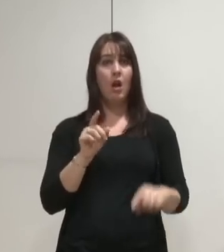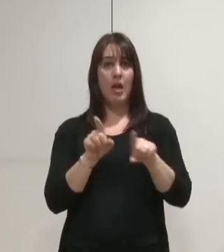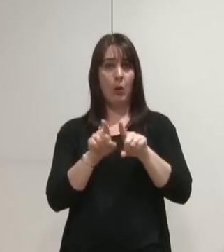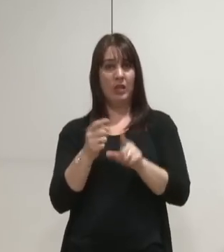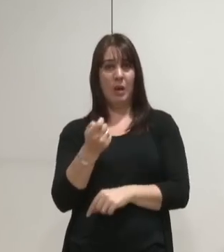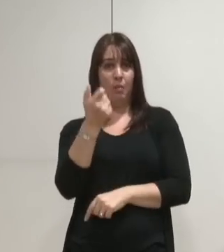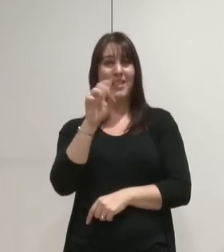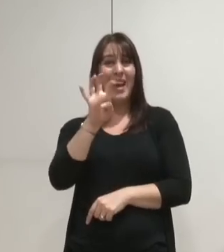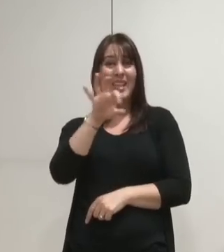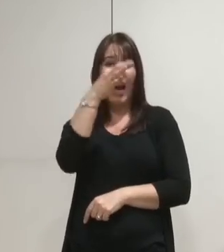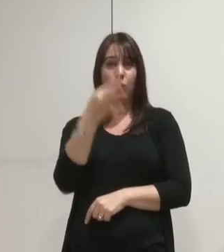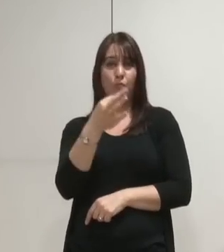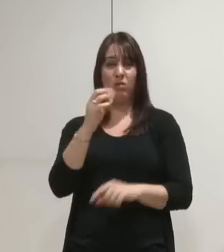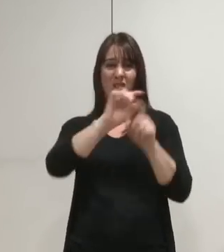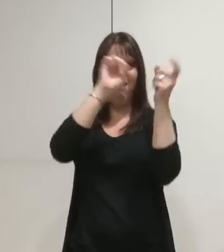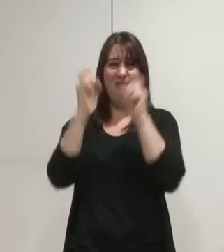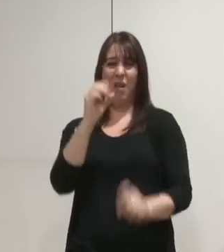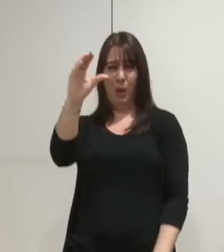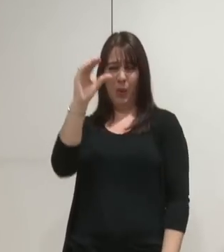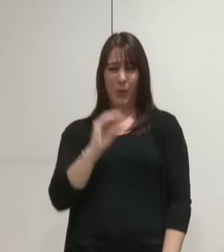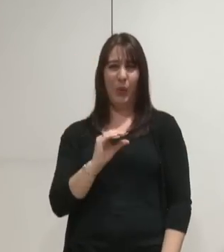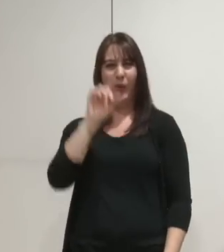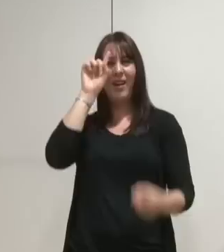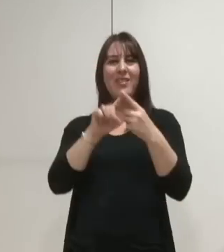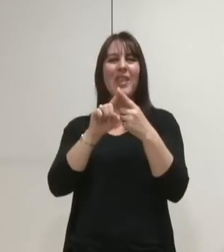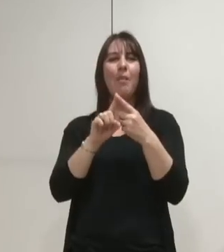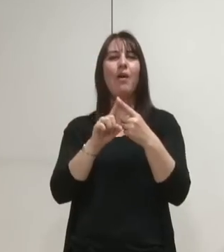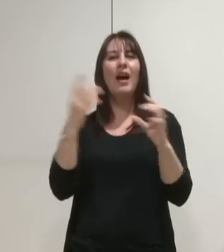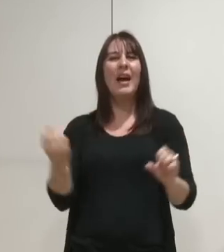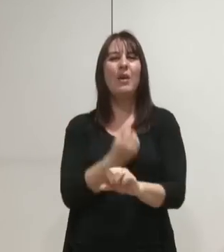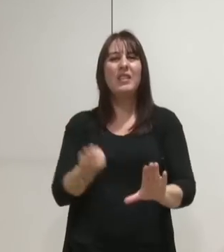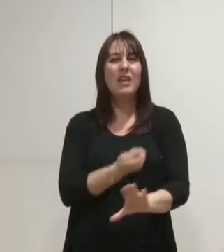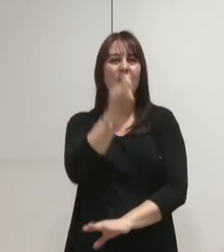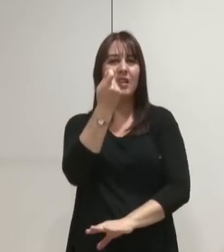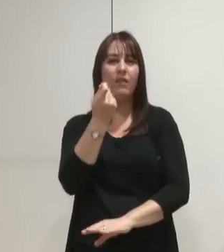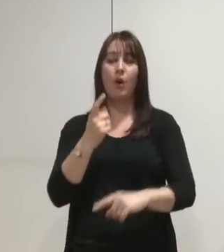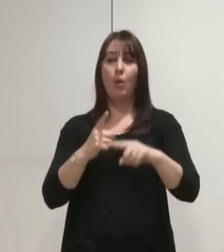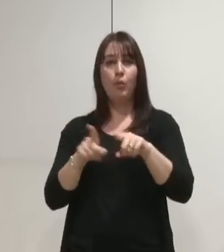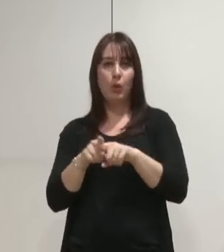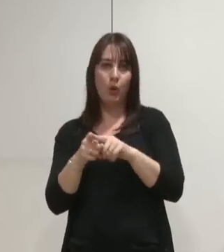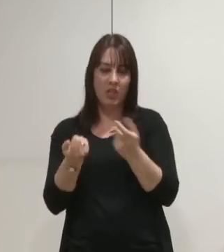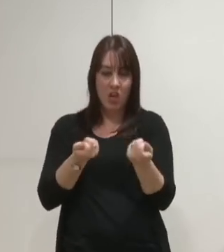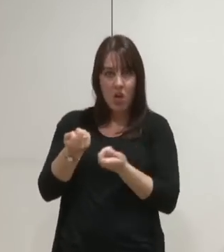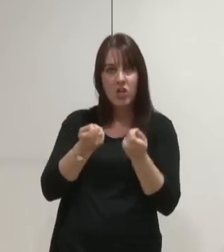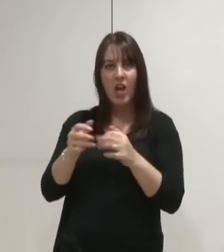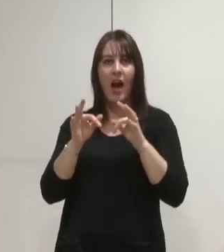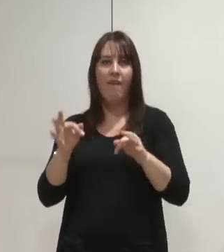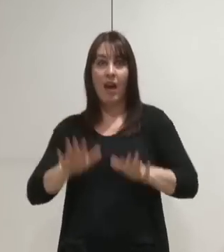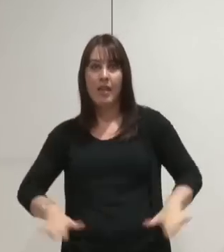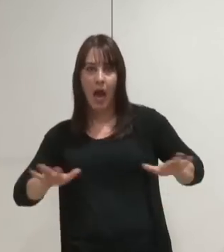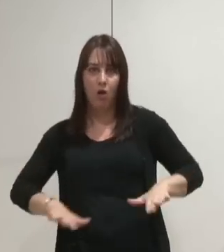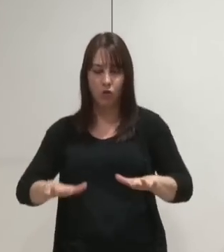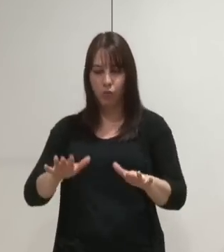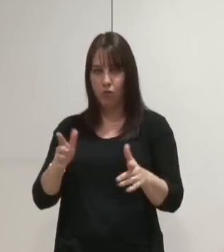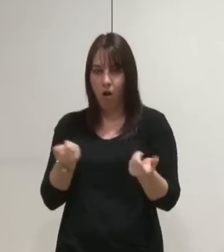pour les dispositif appelé réussite éducative et le fond d'intervention de prévention de la délinquence donc on est à la fois